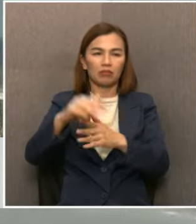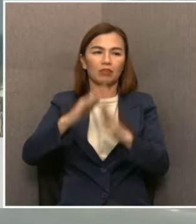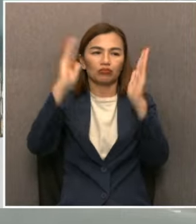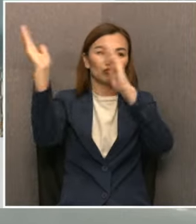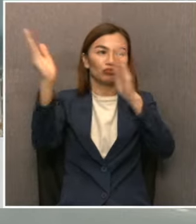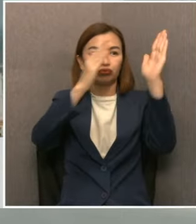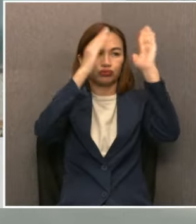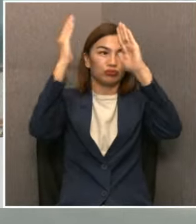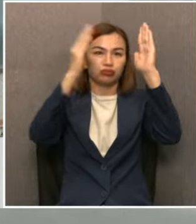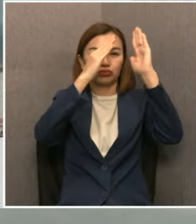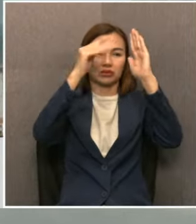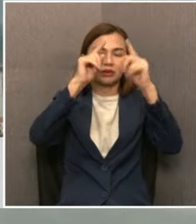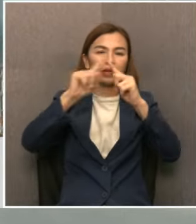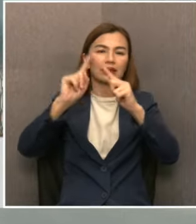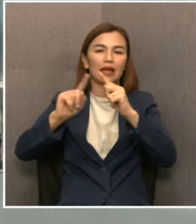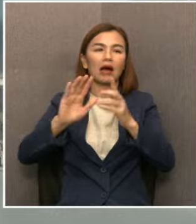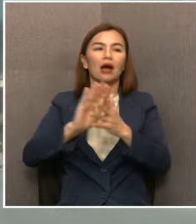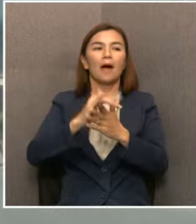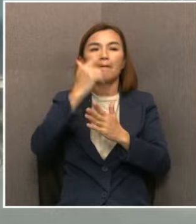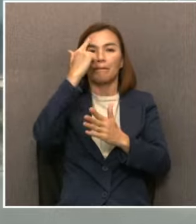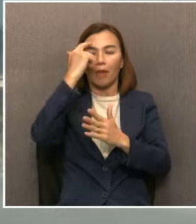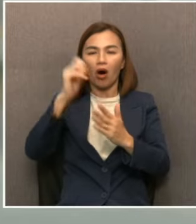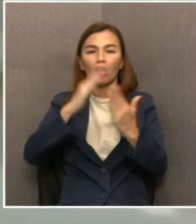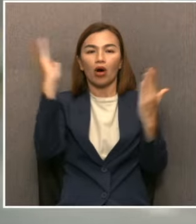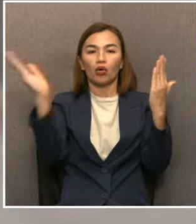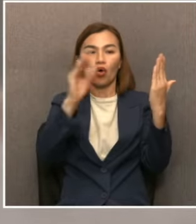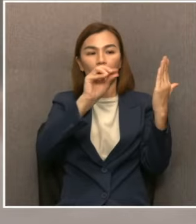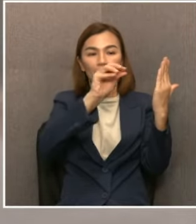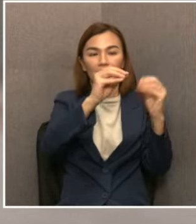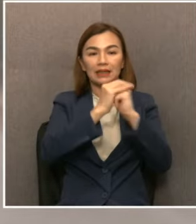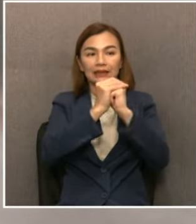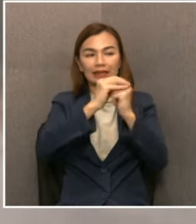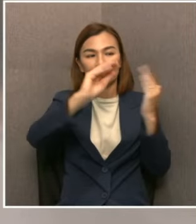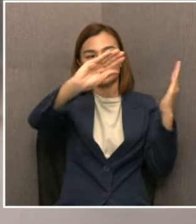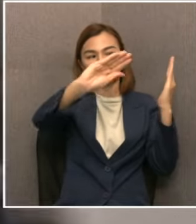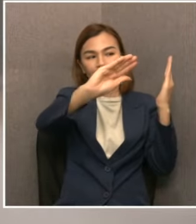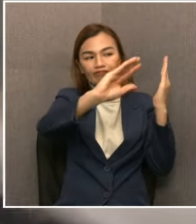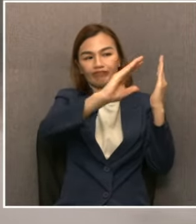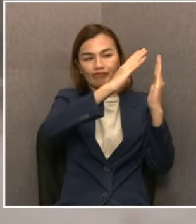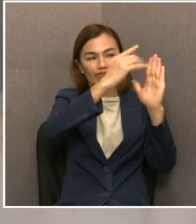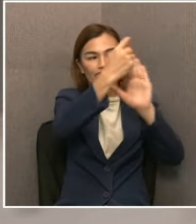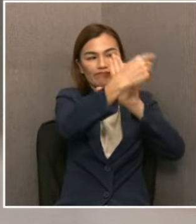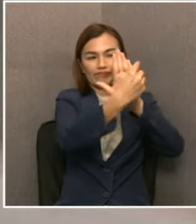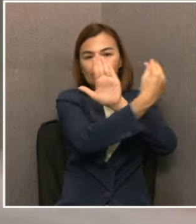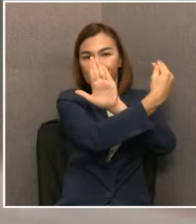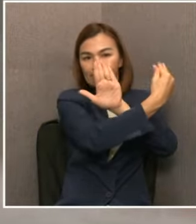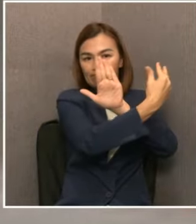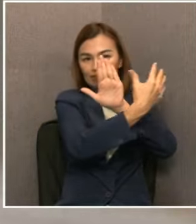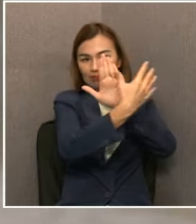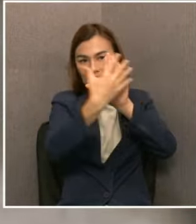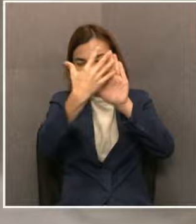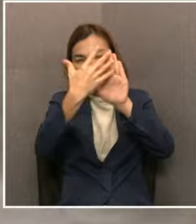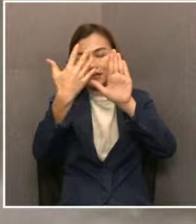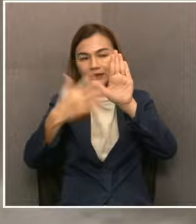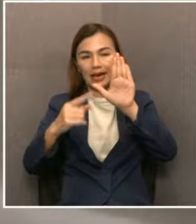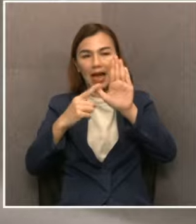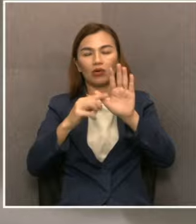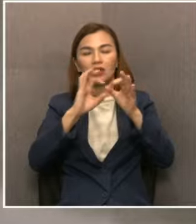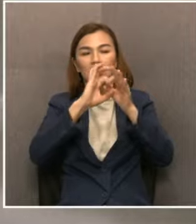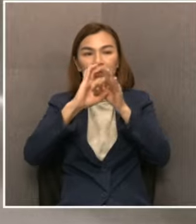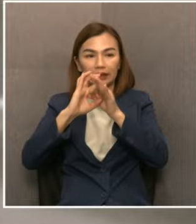อากาศเย็นจากประเทศจีนแผ่ลงมาปกคลุมภาคตะวันออกเฉียงเหนือและทะเลจีนใต้ประกอบกับลมตะวัน